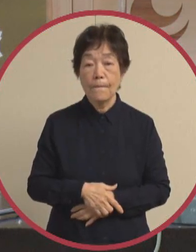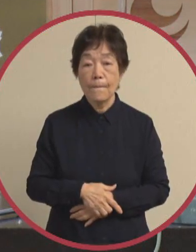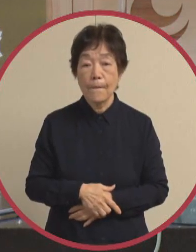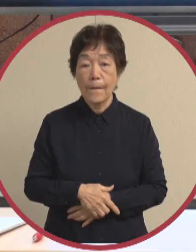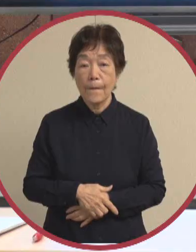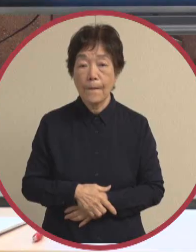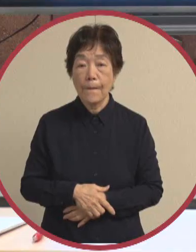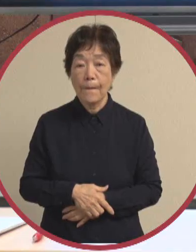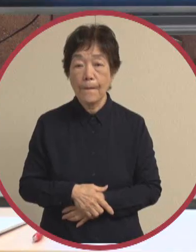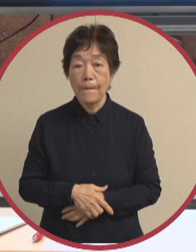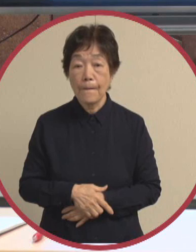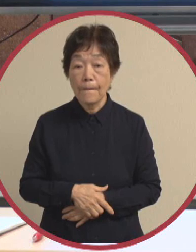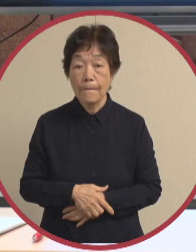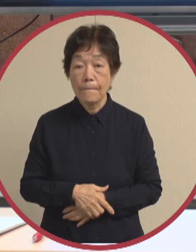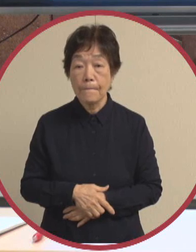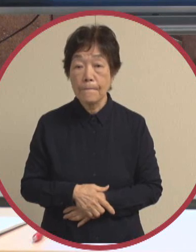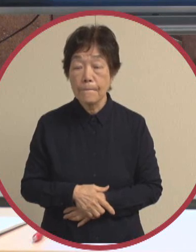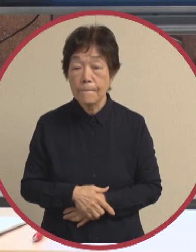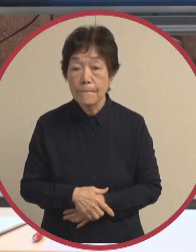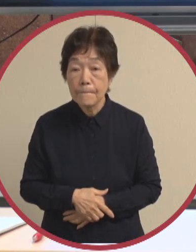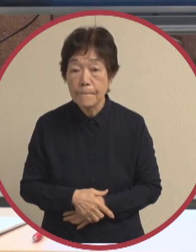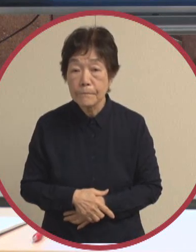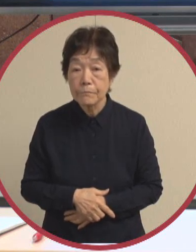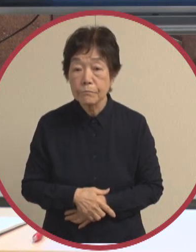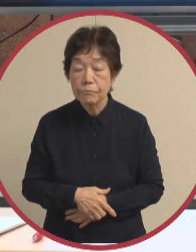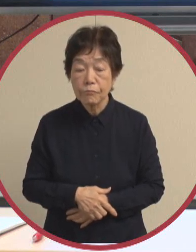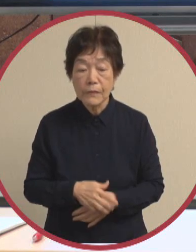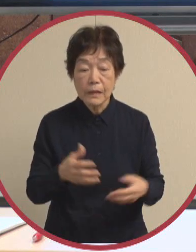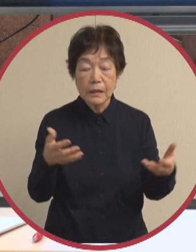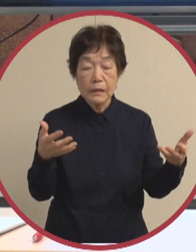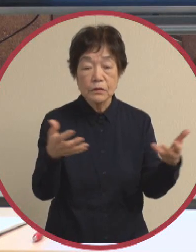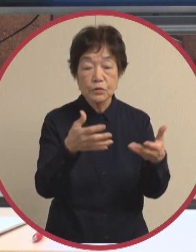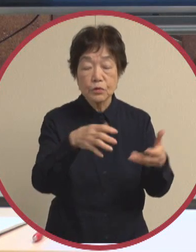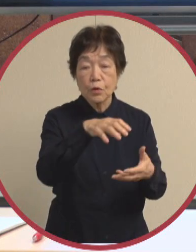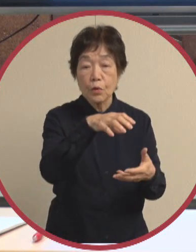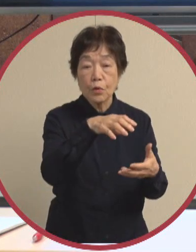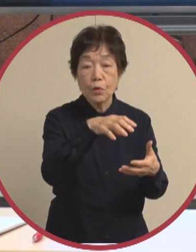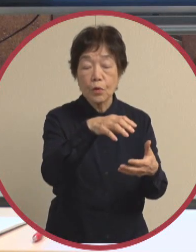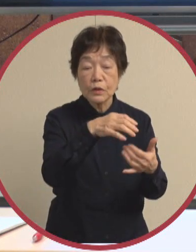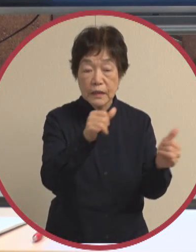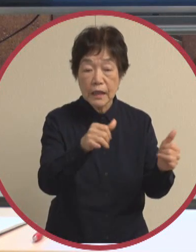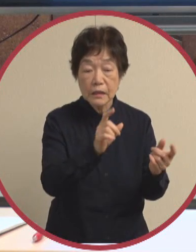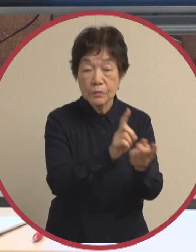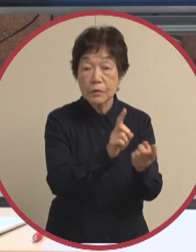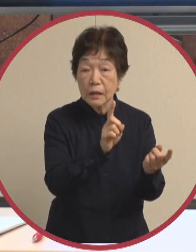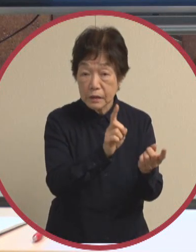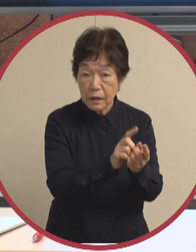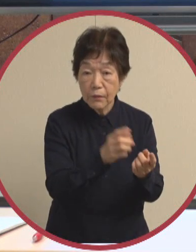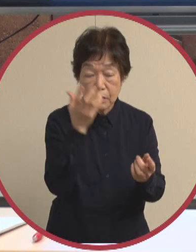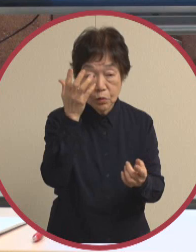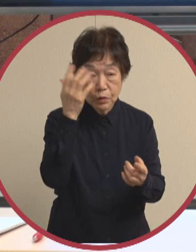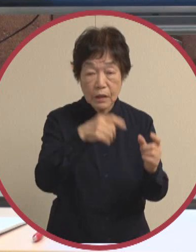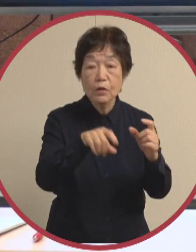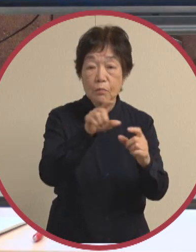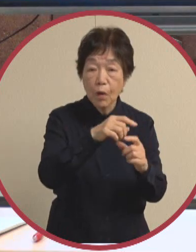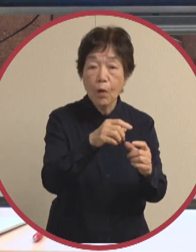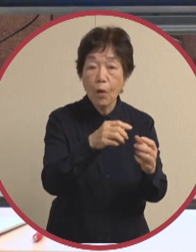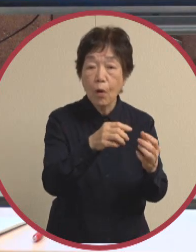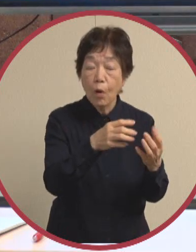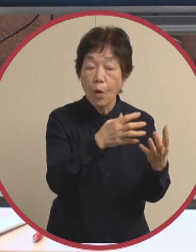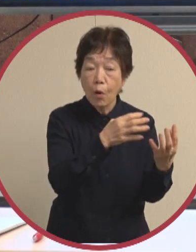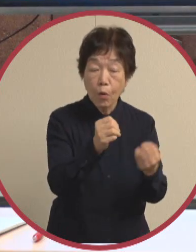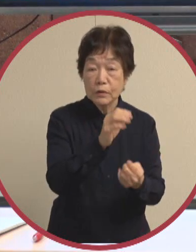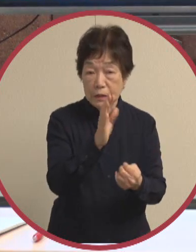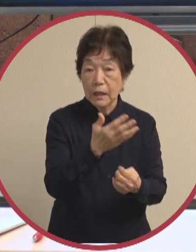。 もう一点すみません、就業者向けで、あの想定よりも人数が伸びたことに関して、まあ、